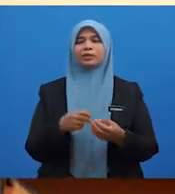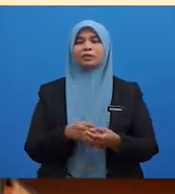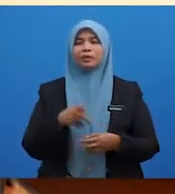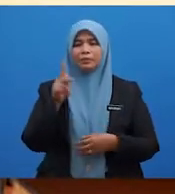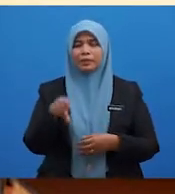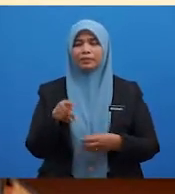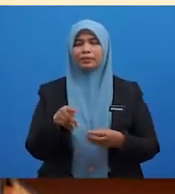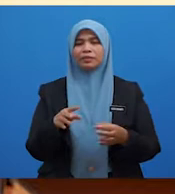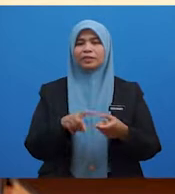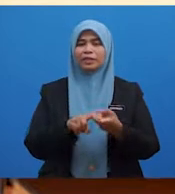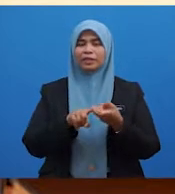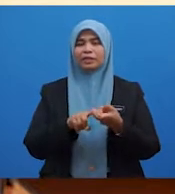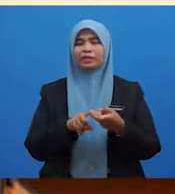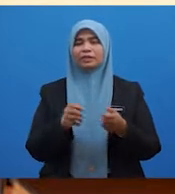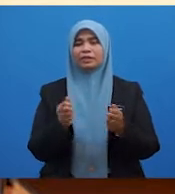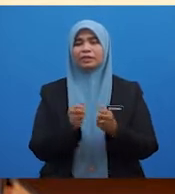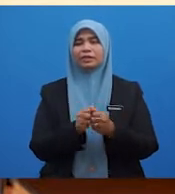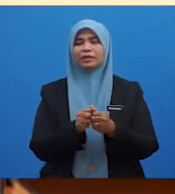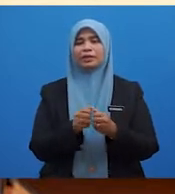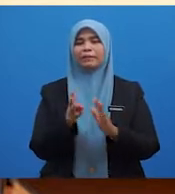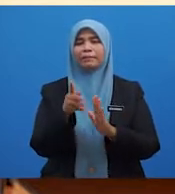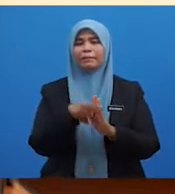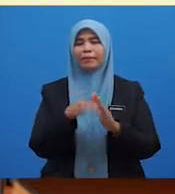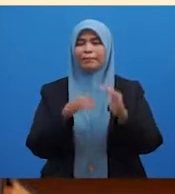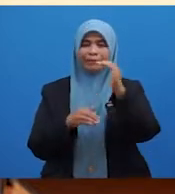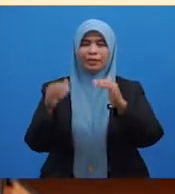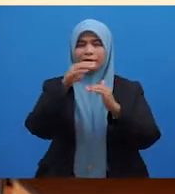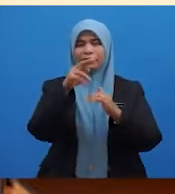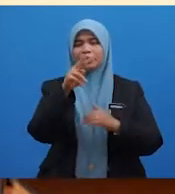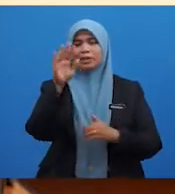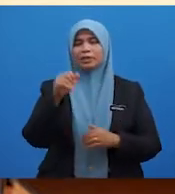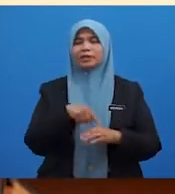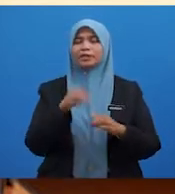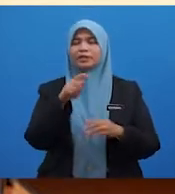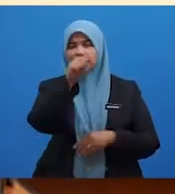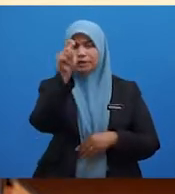kecil perlu dikaitkan dengan pembangunan yang ditanya.